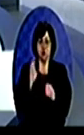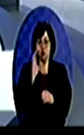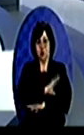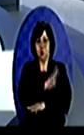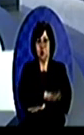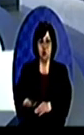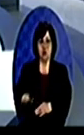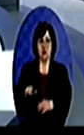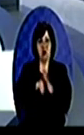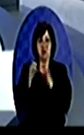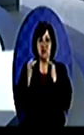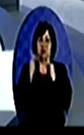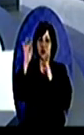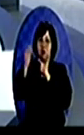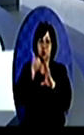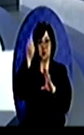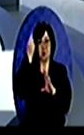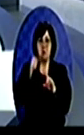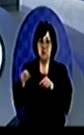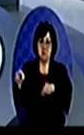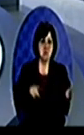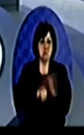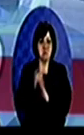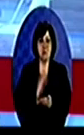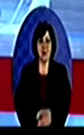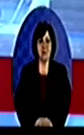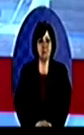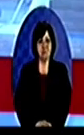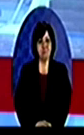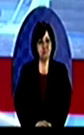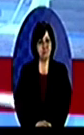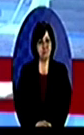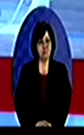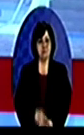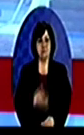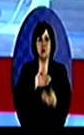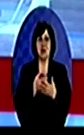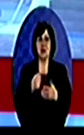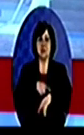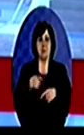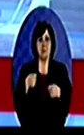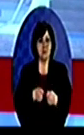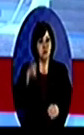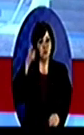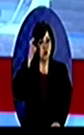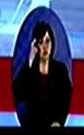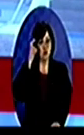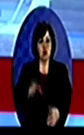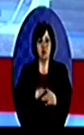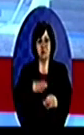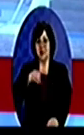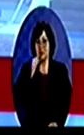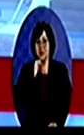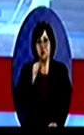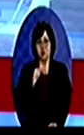хичээлээ авахлаад хичээлүүдээ үзээд судлаад эхэлсэн байгаа юм байна. За баярлалаа. Тэгэхээр энэ цаг мөчид боловсролын болонг манаас сэтгүүлж